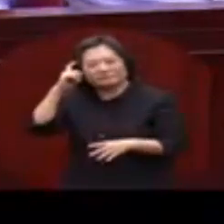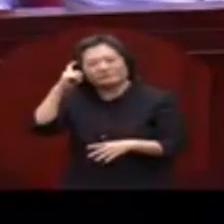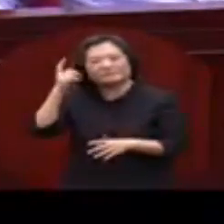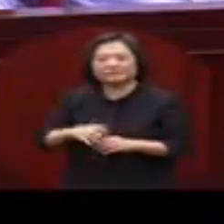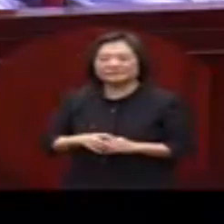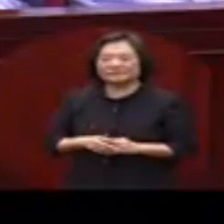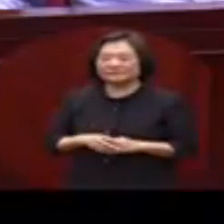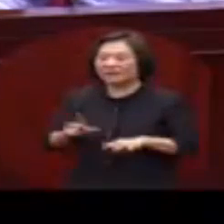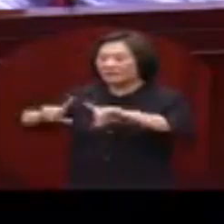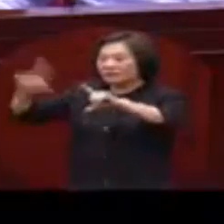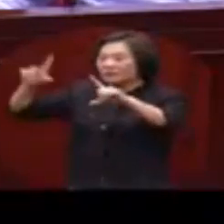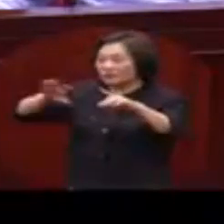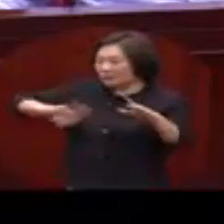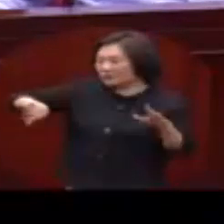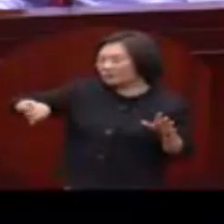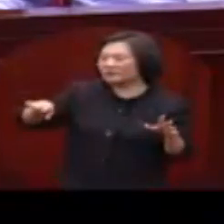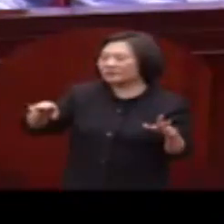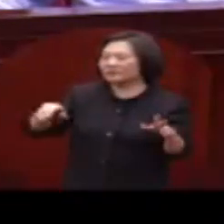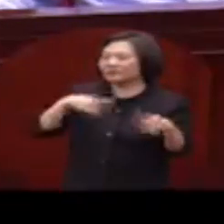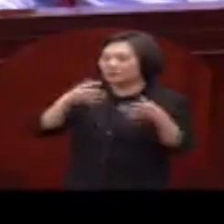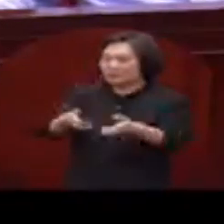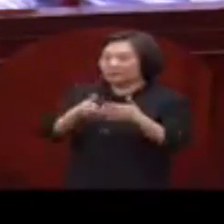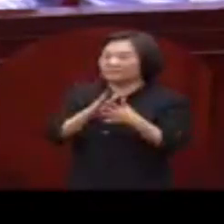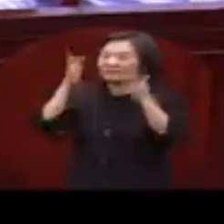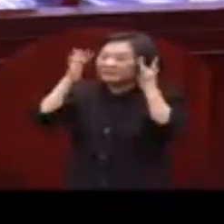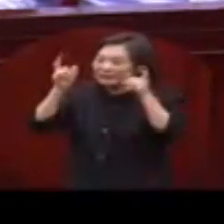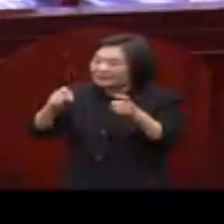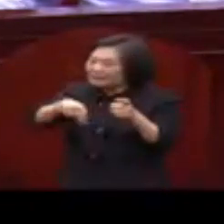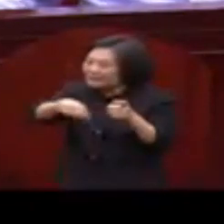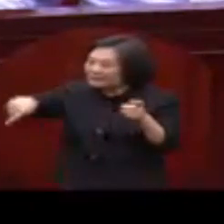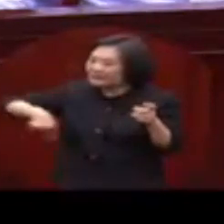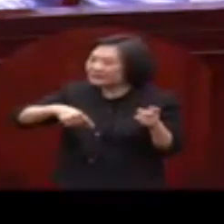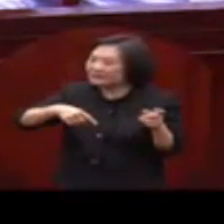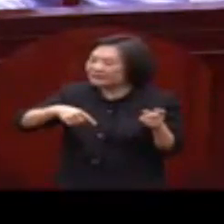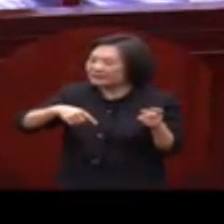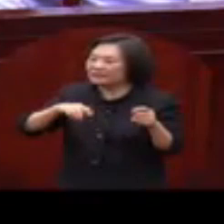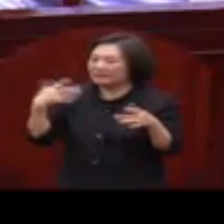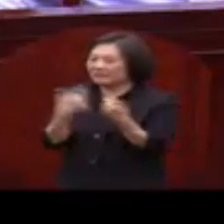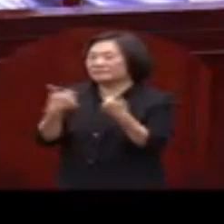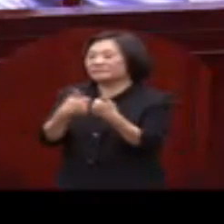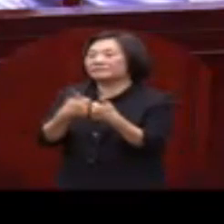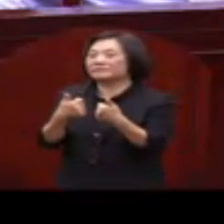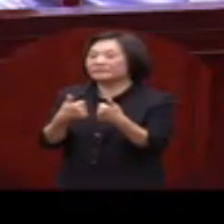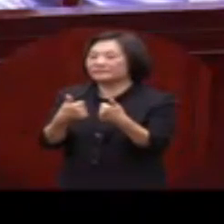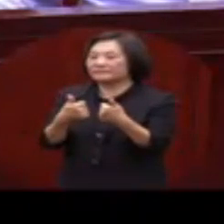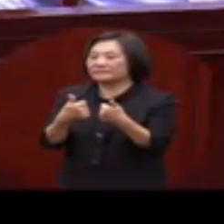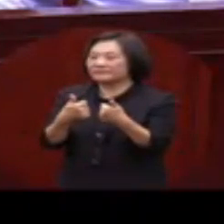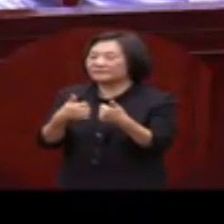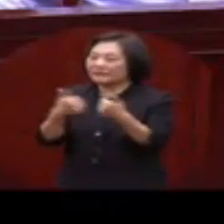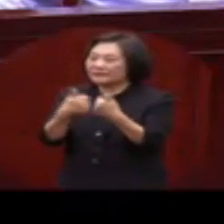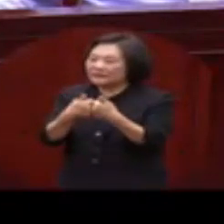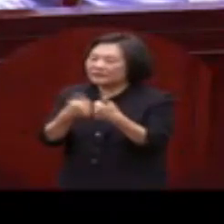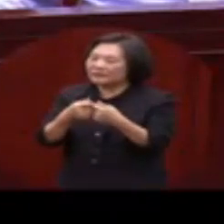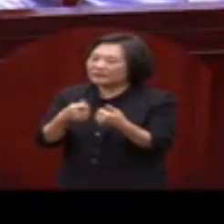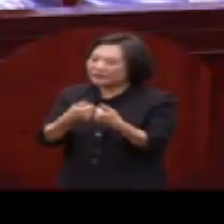个整个东区重要的建设都在这个地方。南港区的通盘检讨，我们在一月已经通过这个实施，这个细部的实